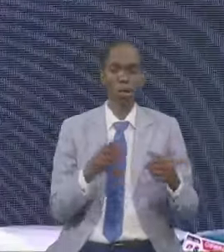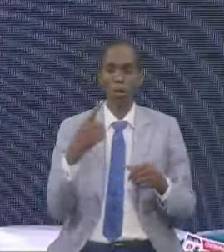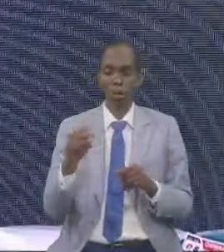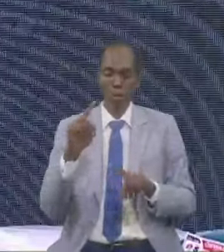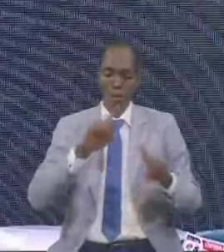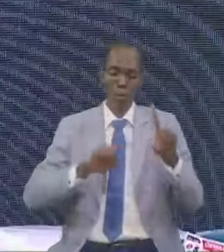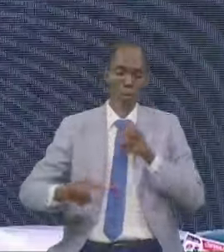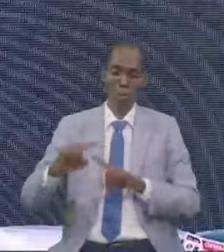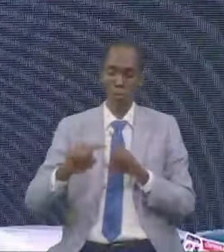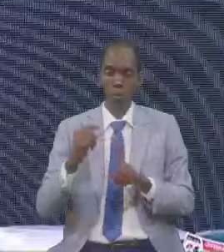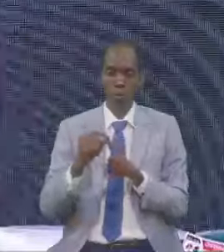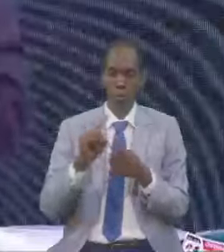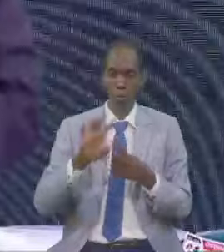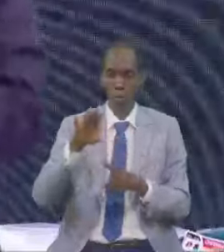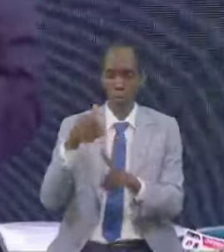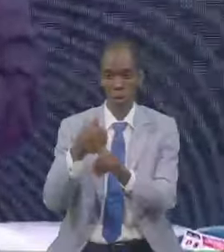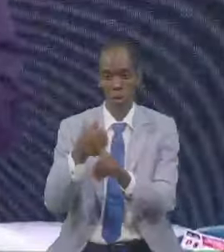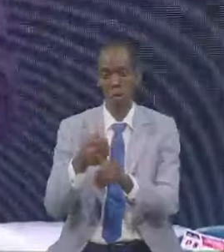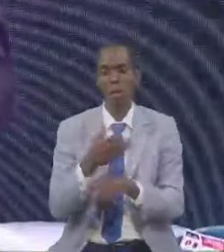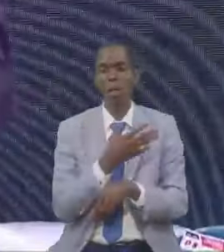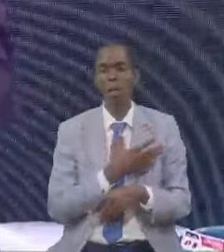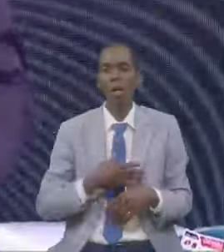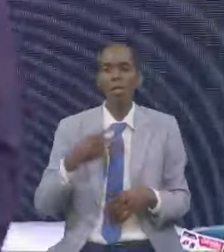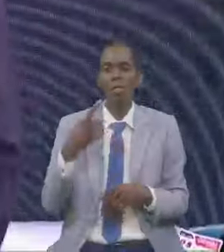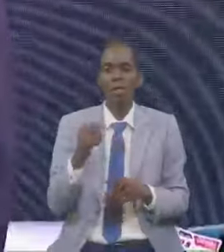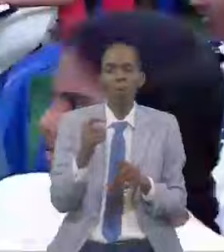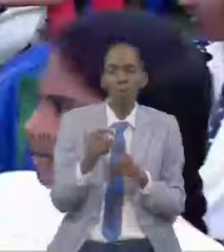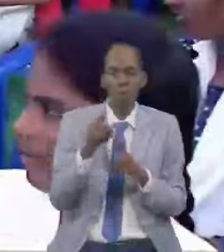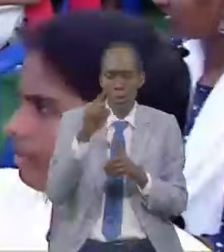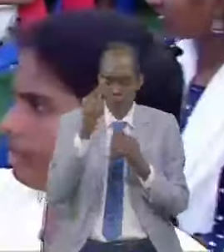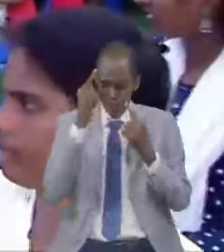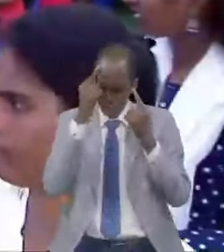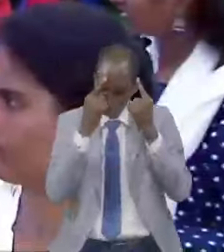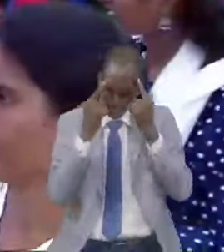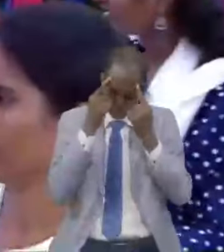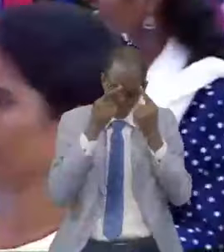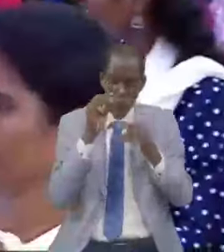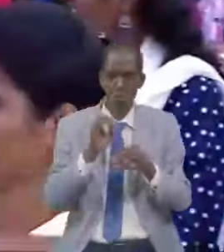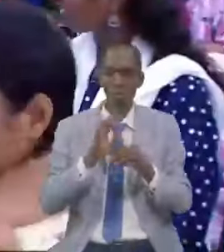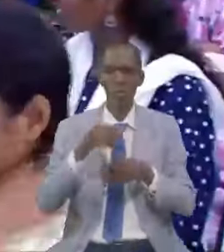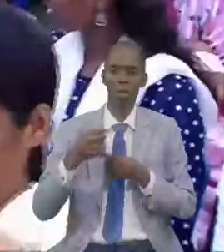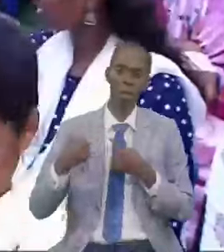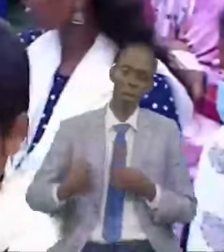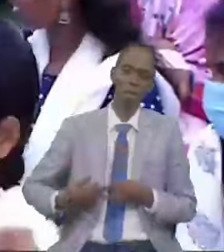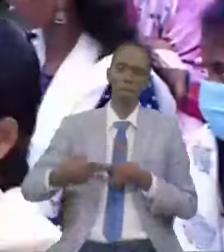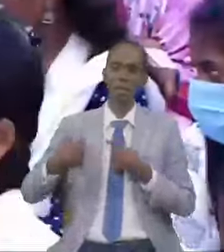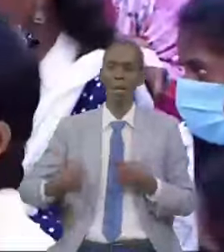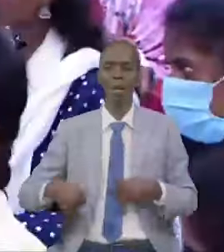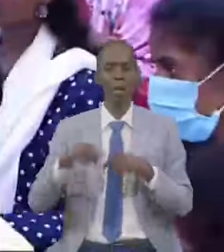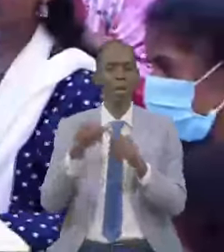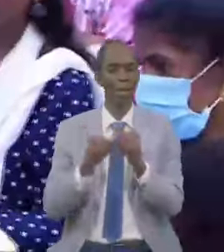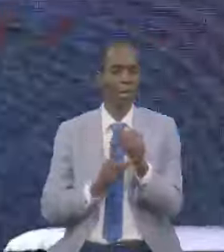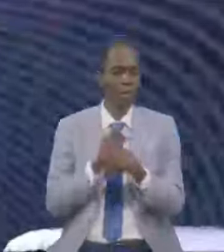మాటలు మీతో మాట్లాడతాయి. And the words you turn over in your heart in your mind every time, మీ యొక్క మాటలే మీ యొక్క హృదయాన్ని